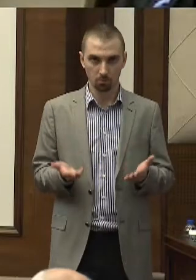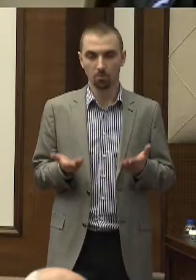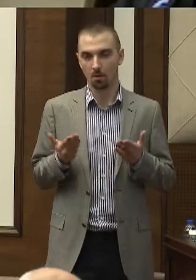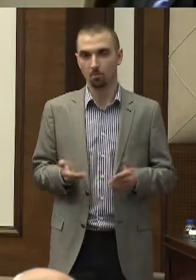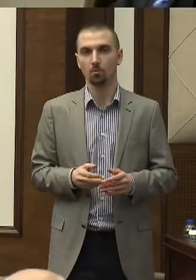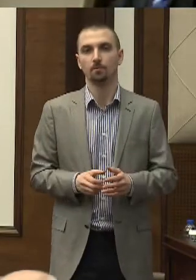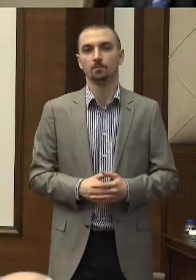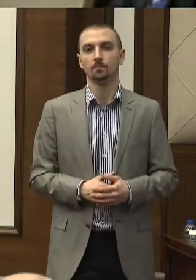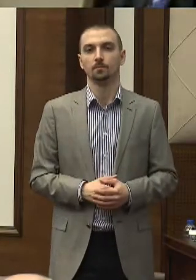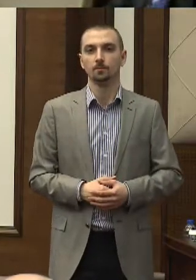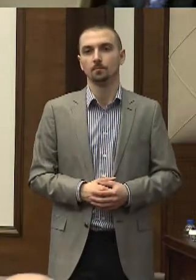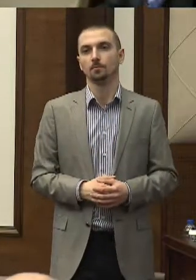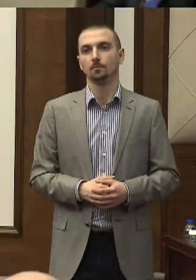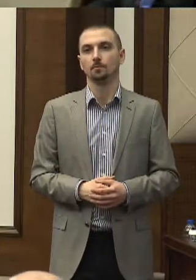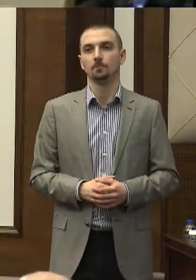kabul edilmiştir.